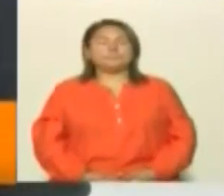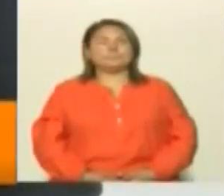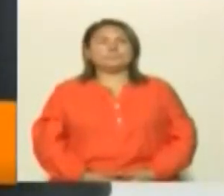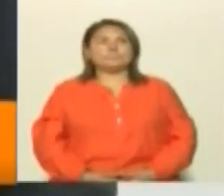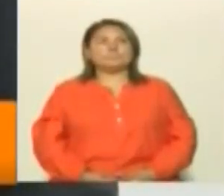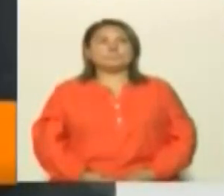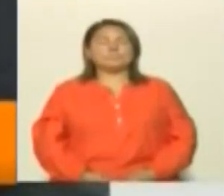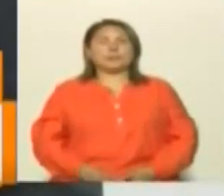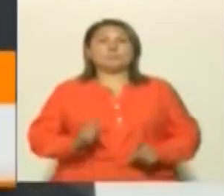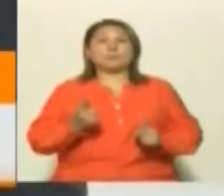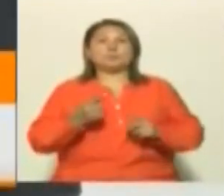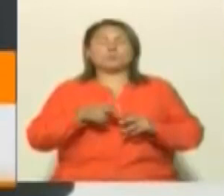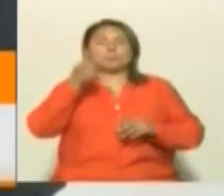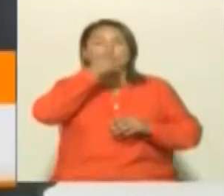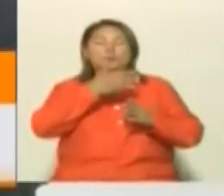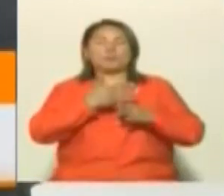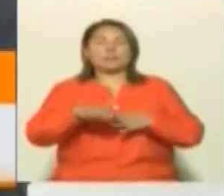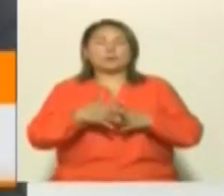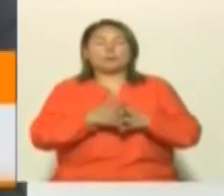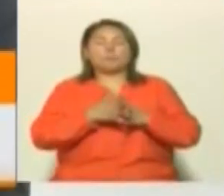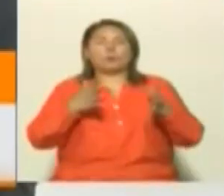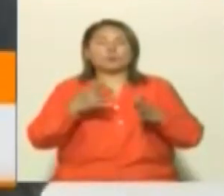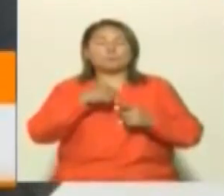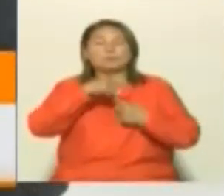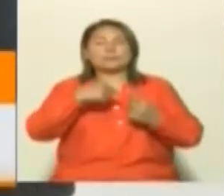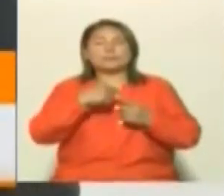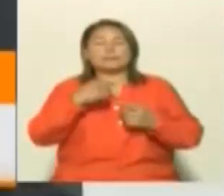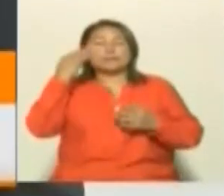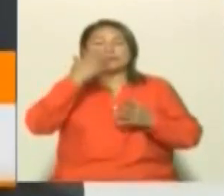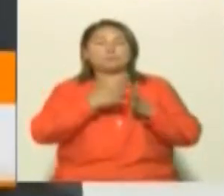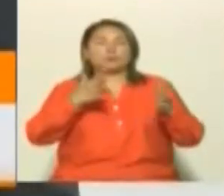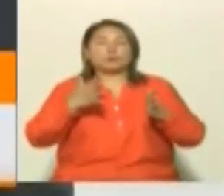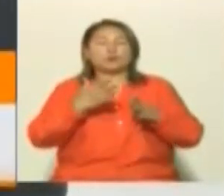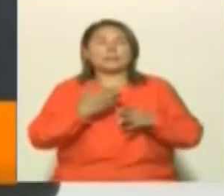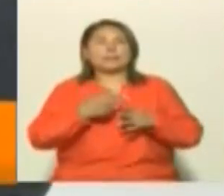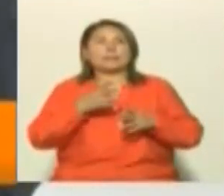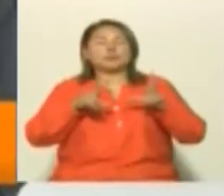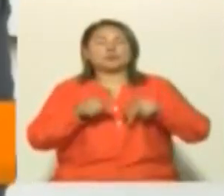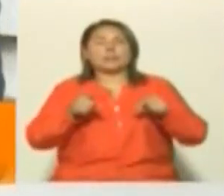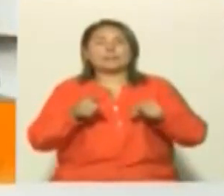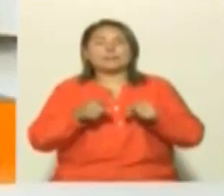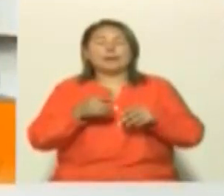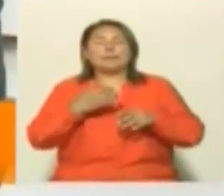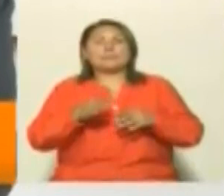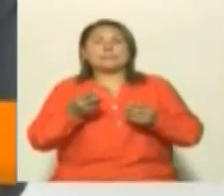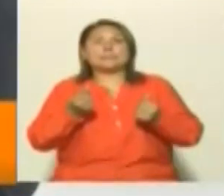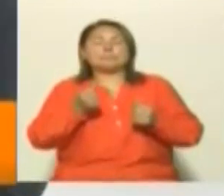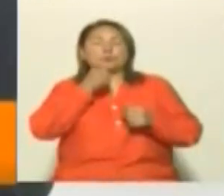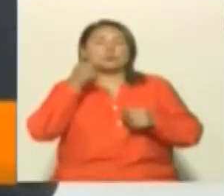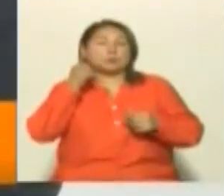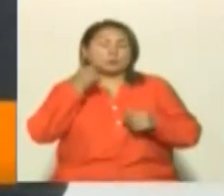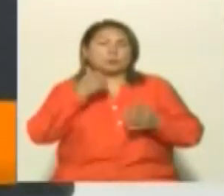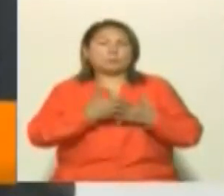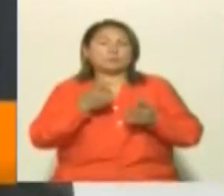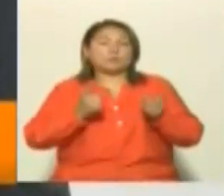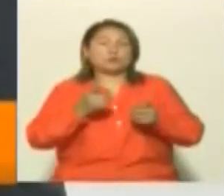прошлом потому что грант в этом году выделен на особое бизнес-идеи большая часть спроса обусловлена большим выделением средств в прошлом году